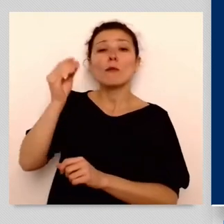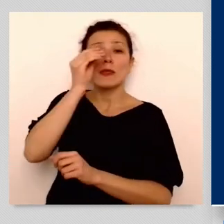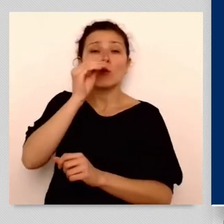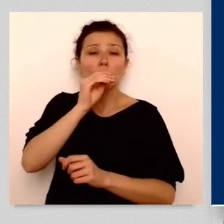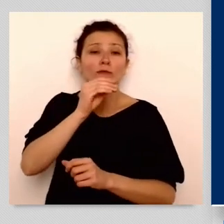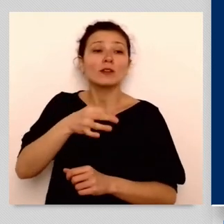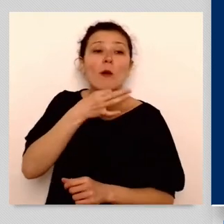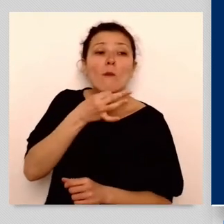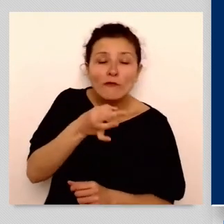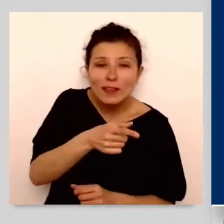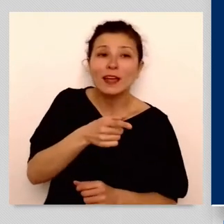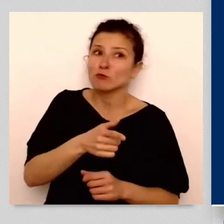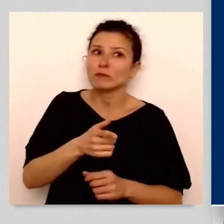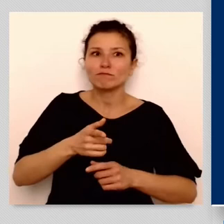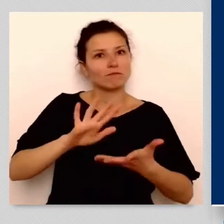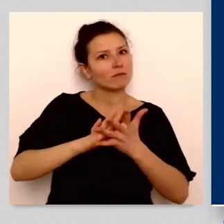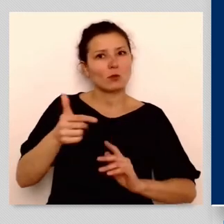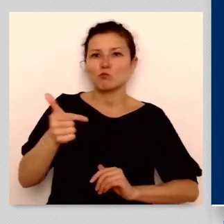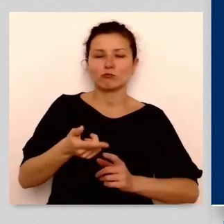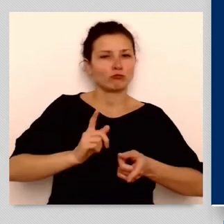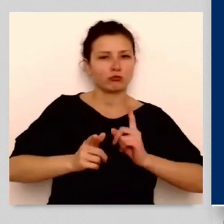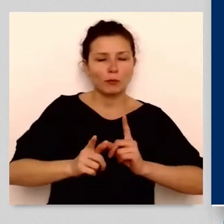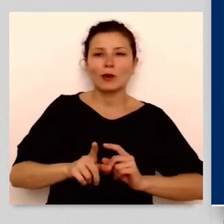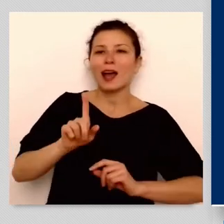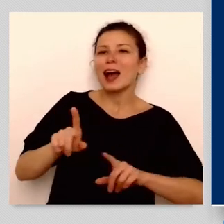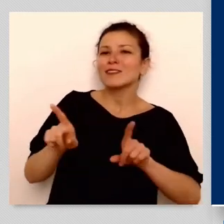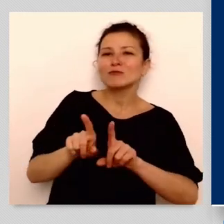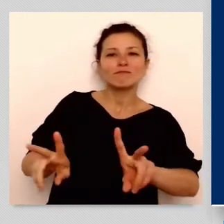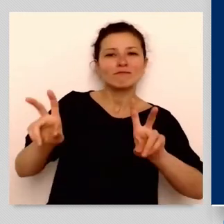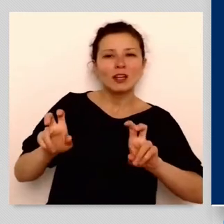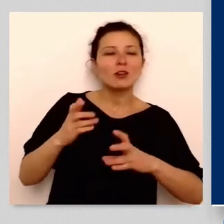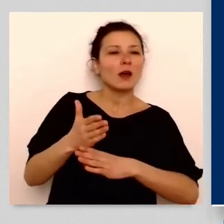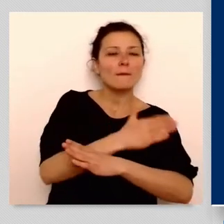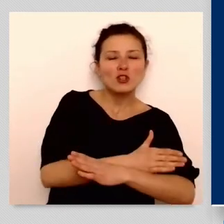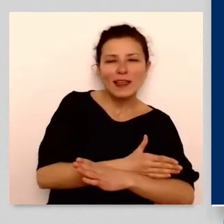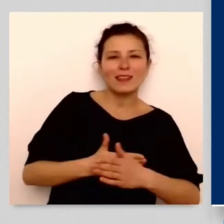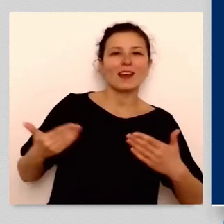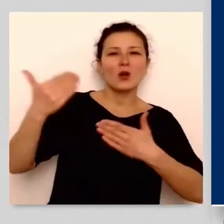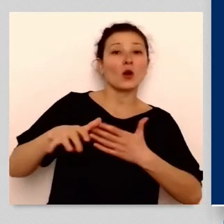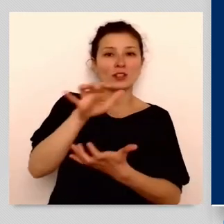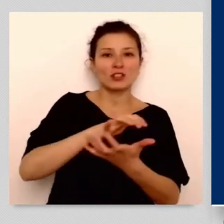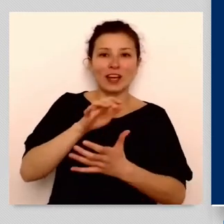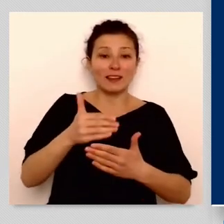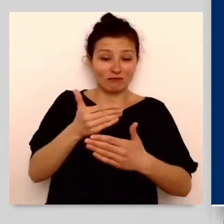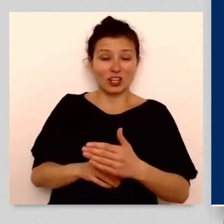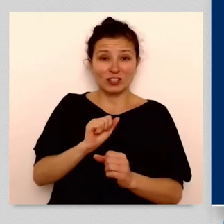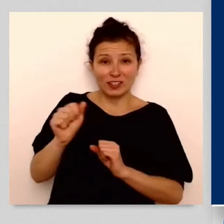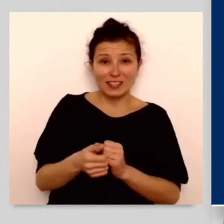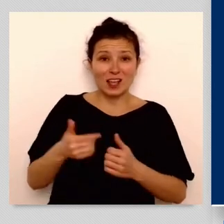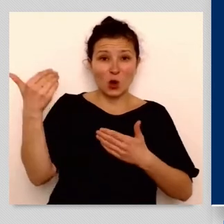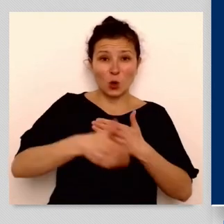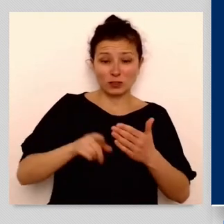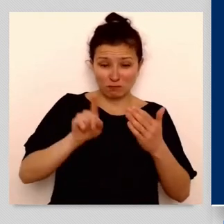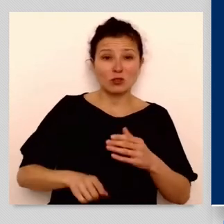szybko dokonywać tej transformacji, jednocześnie to hasło, że zanim nadejdzie koniec świata, jest koniec miesiąca, kiedy trzeba opłacić